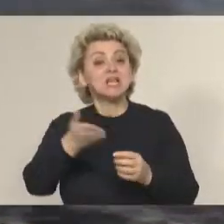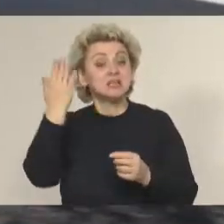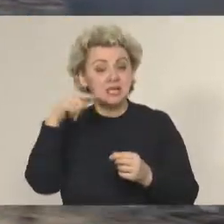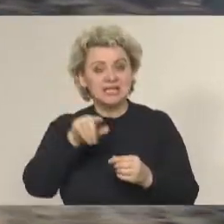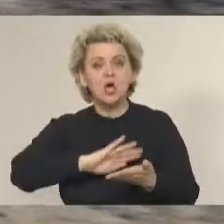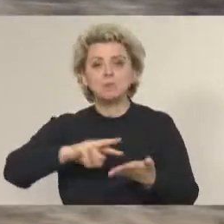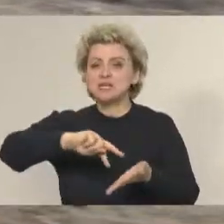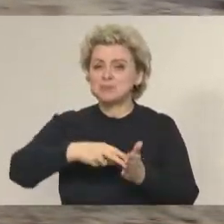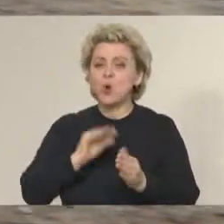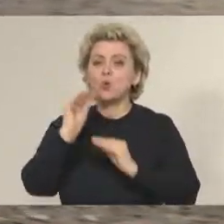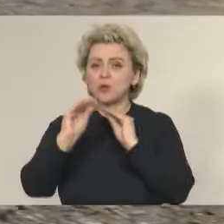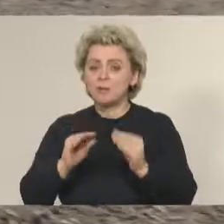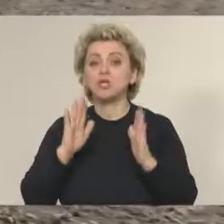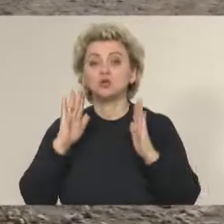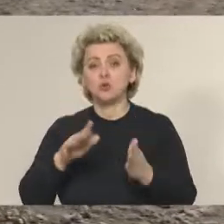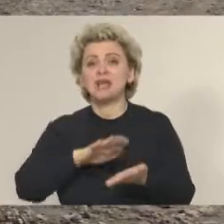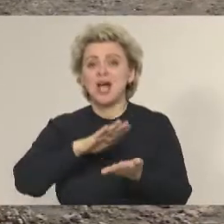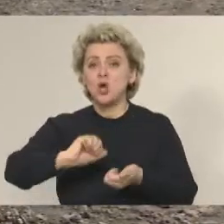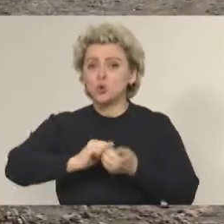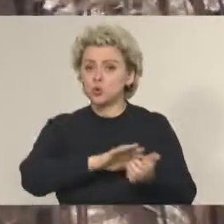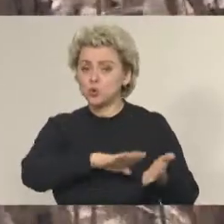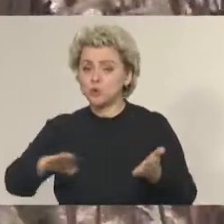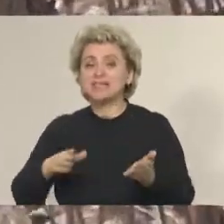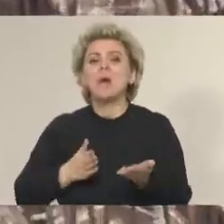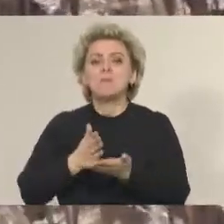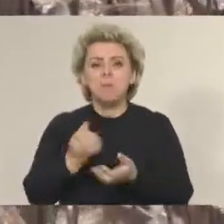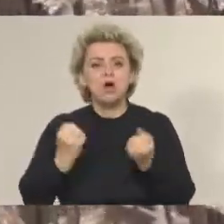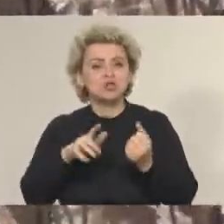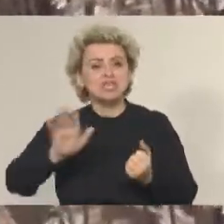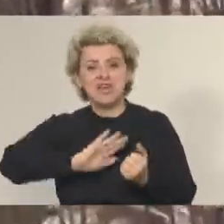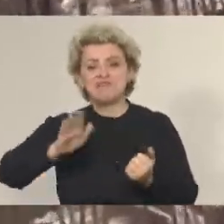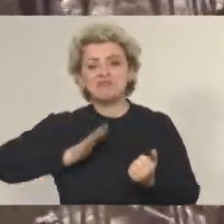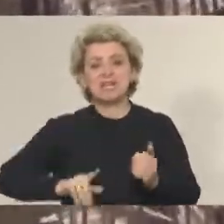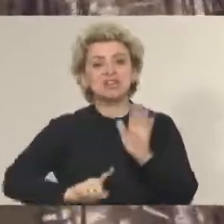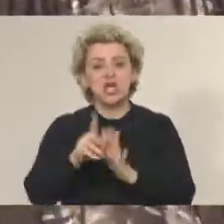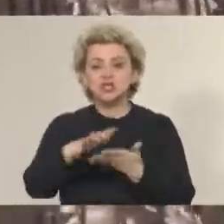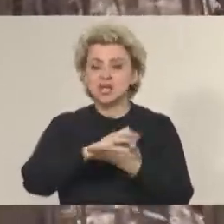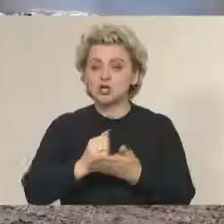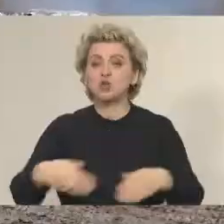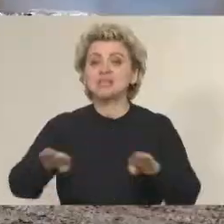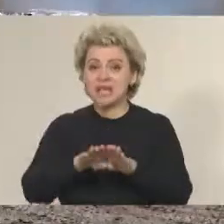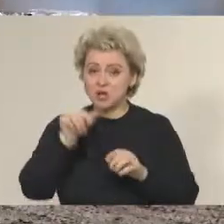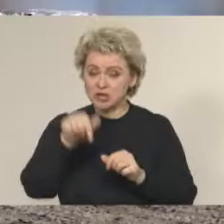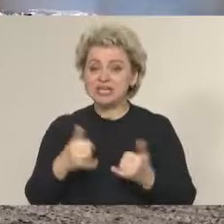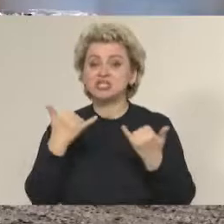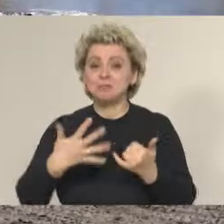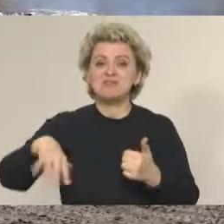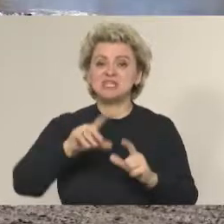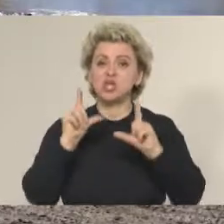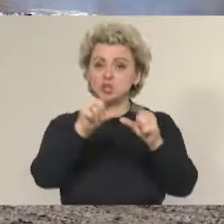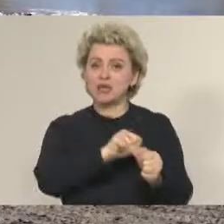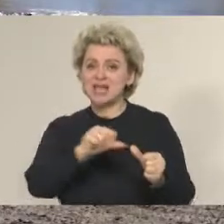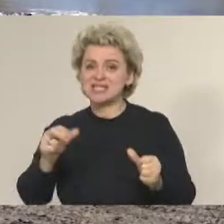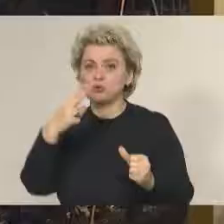назад. Без проекта, укреплений, только голый грунт. Напора машин она не выдержала. Стала разрушаться и проезд закрыли. Теперь все едут через